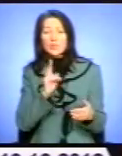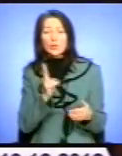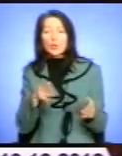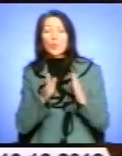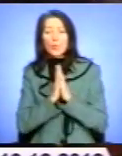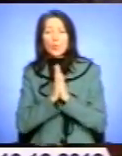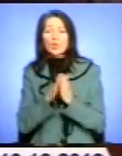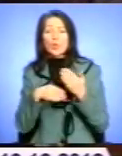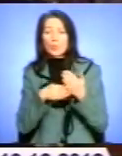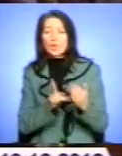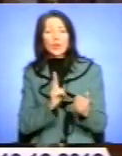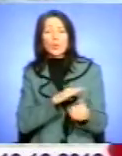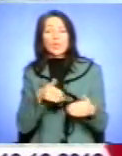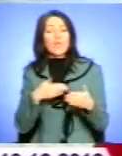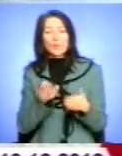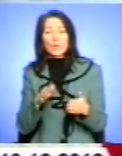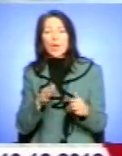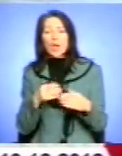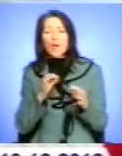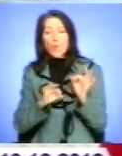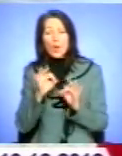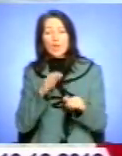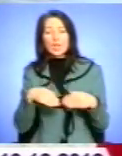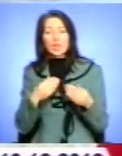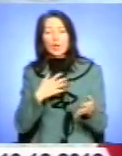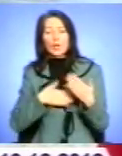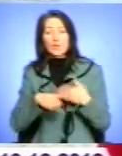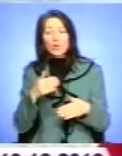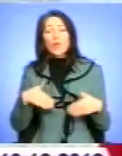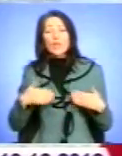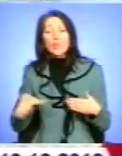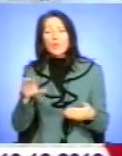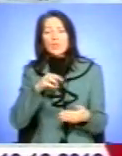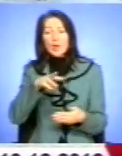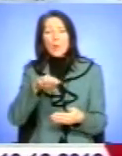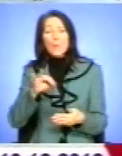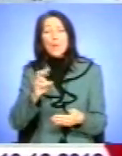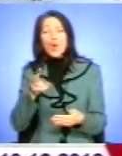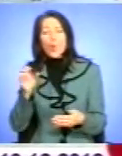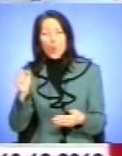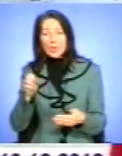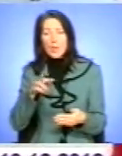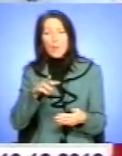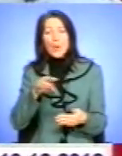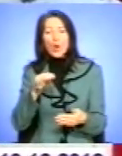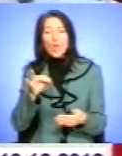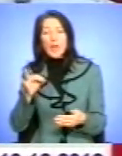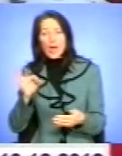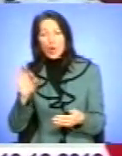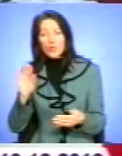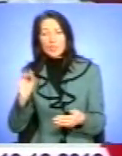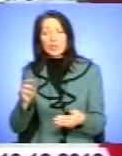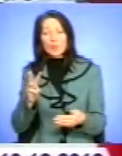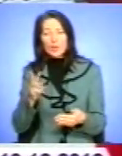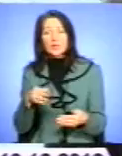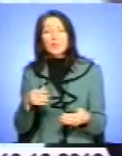відмовляє у пораді і дарує втіху. Вітаємо всіх Миколі Миколайовичів, Миколаївних, свято Миколая. Здоров'я їм, щастя, всіх благ,